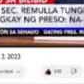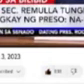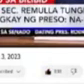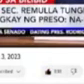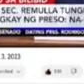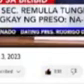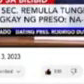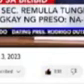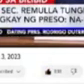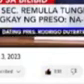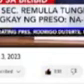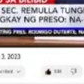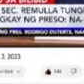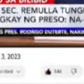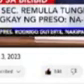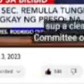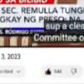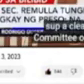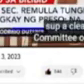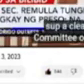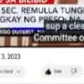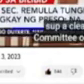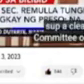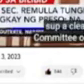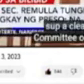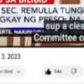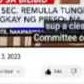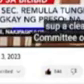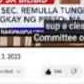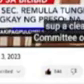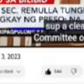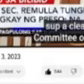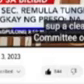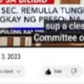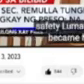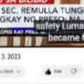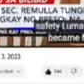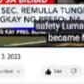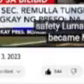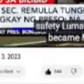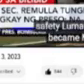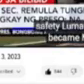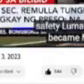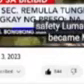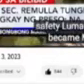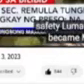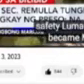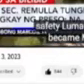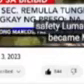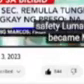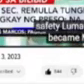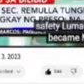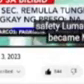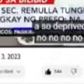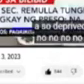Sa pagdinig ng House Committee on Public Order and Safety, lumabas na hindi patiyak ang sinabi ni Michael Cataroja, ang person deprived